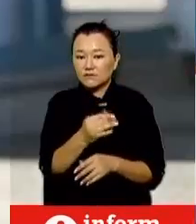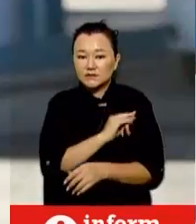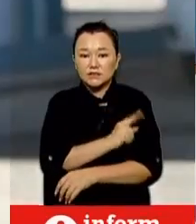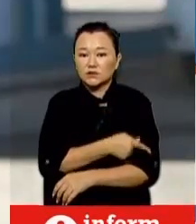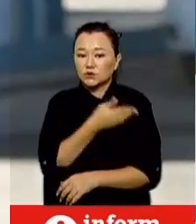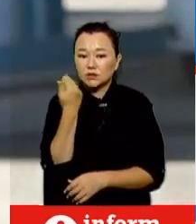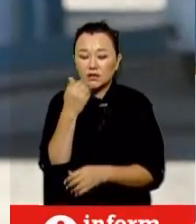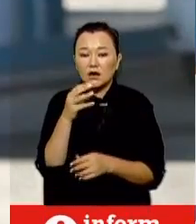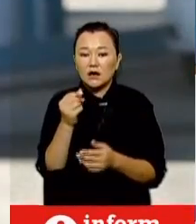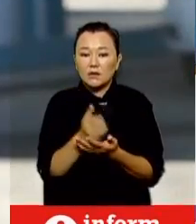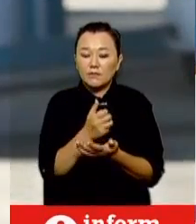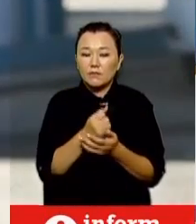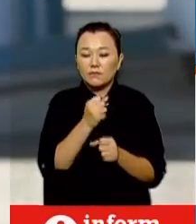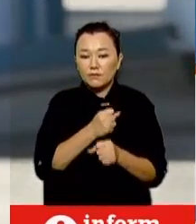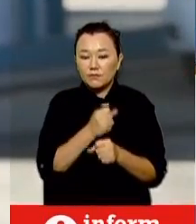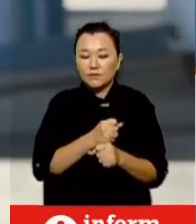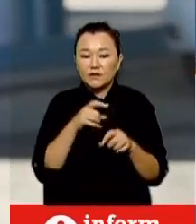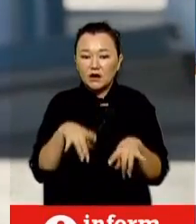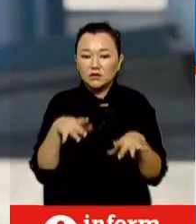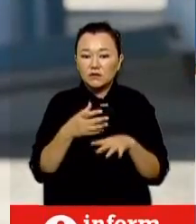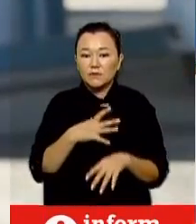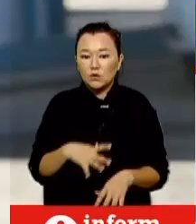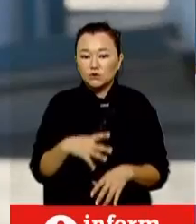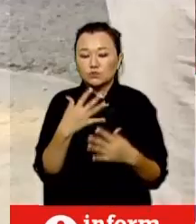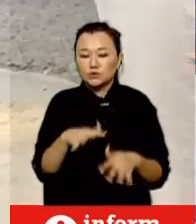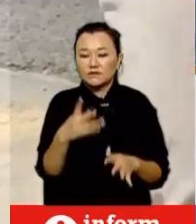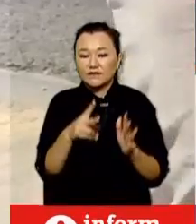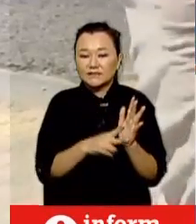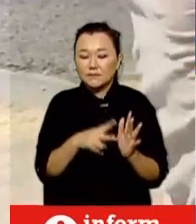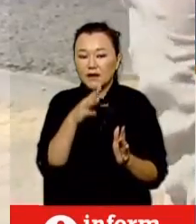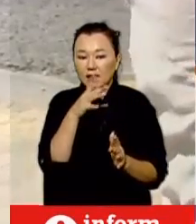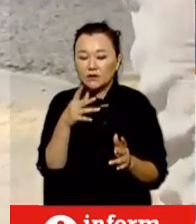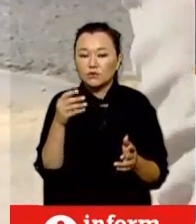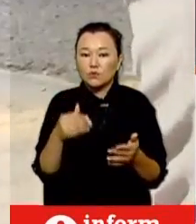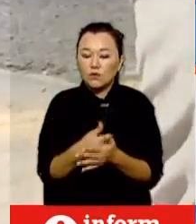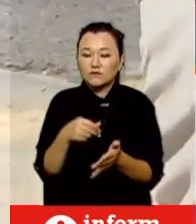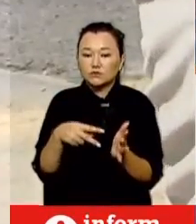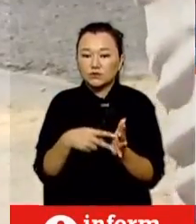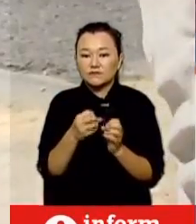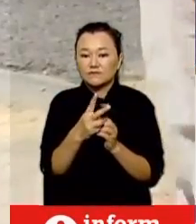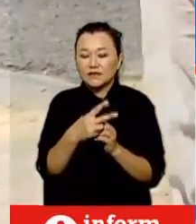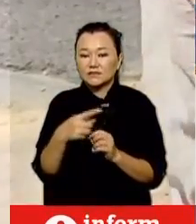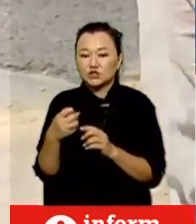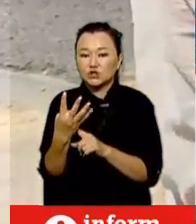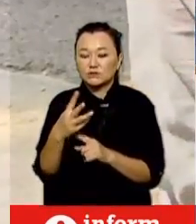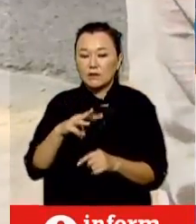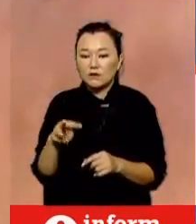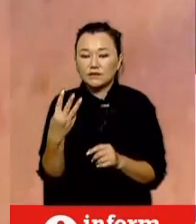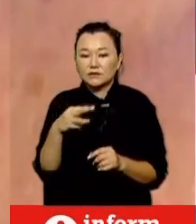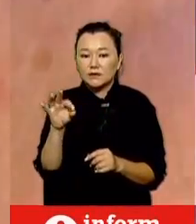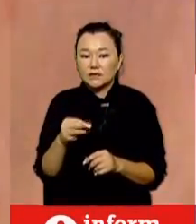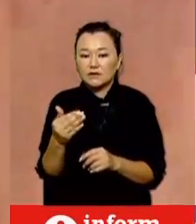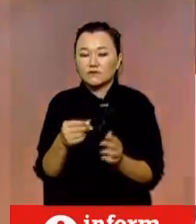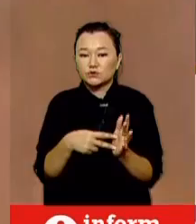неподъемные. Обрабатывать поля приходится на тракторе, которому уже 27 лет. Новый стоит 12-14 миллионов. 30% от